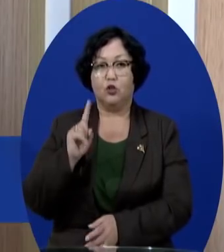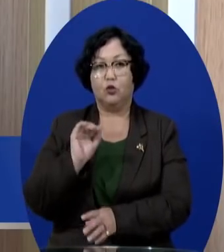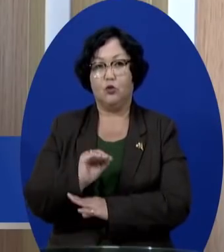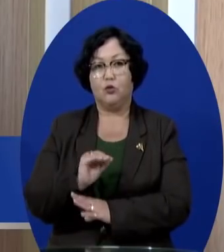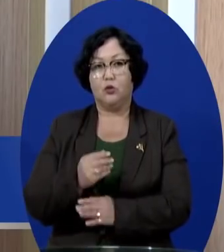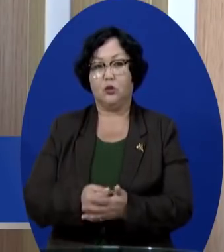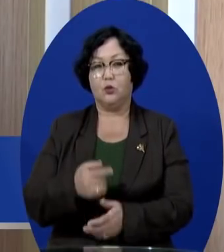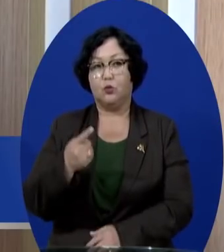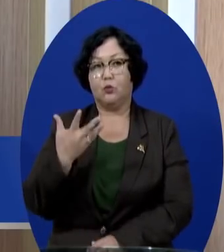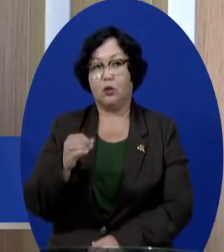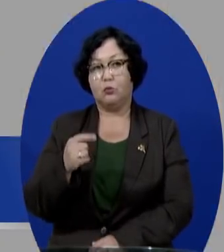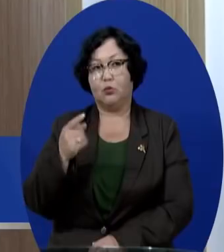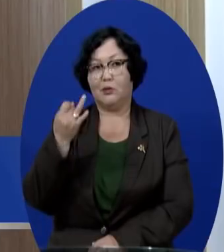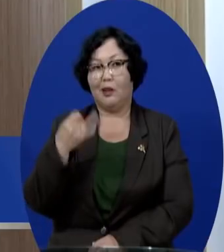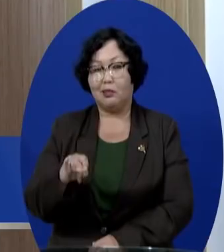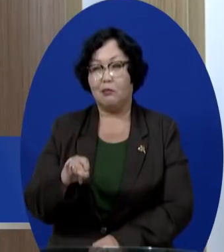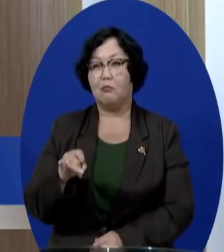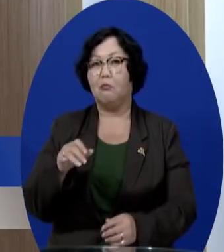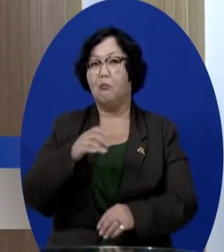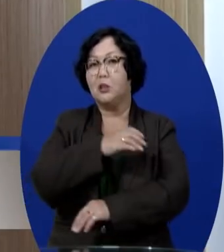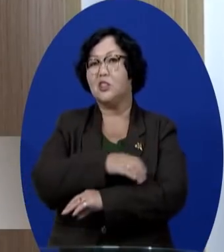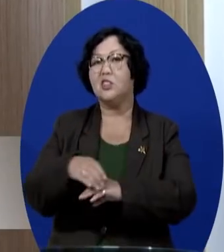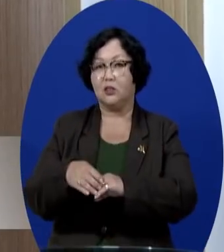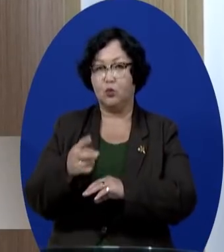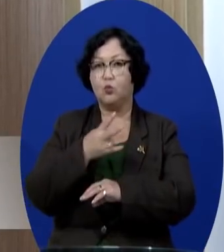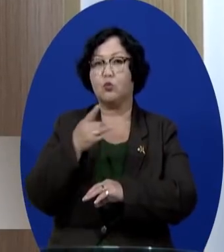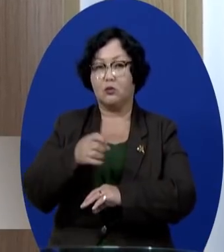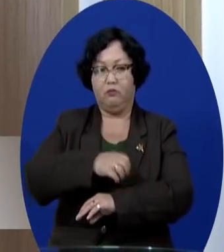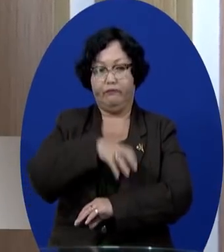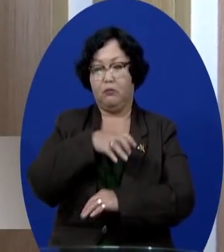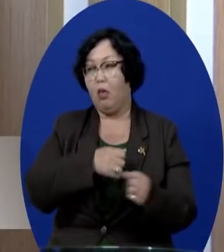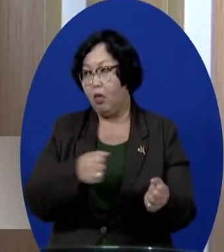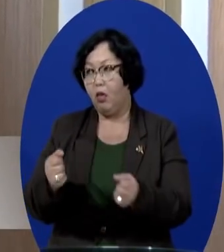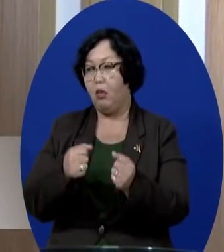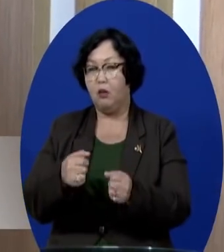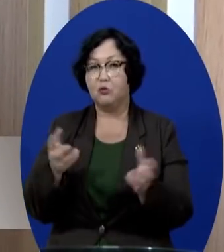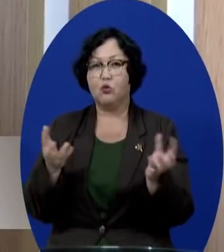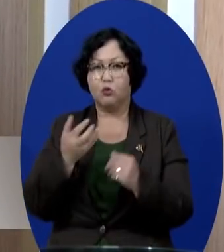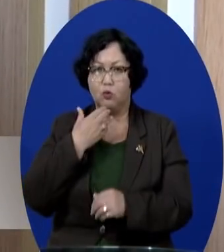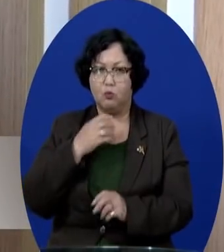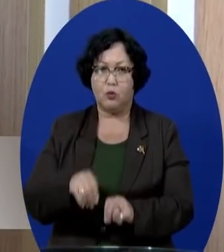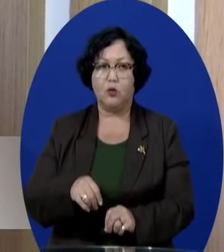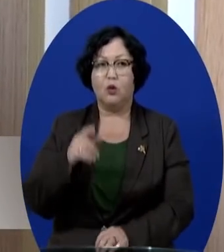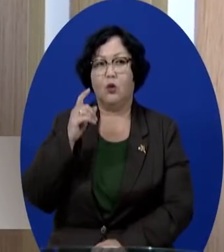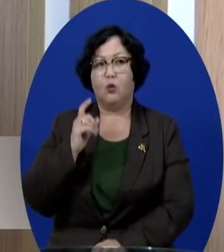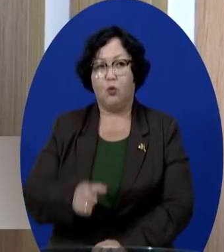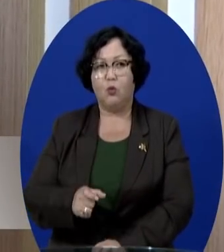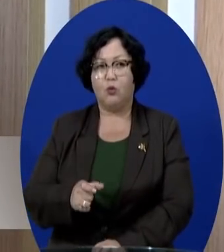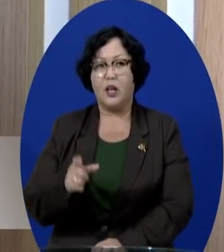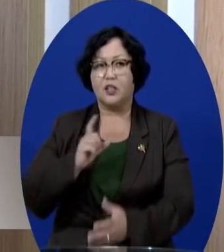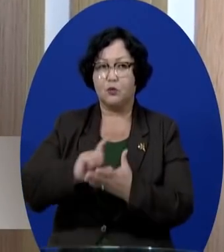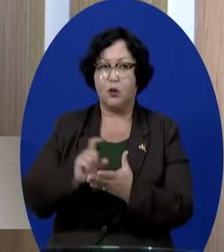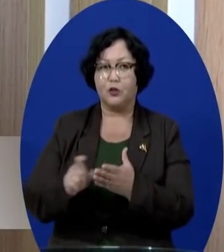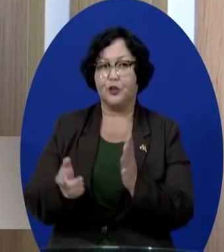нь 150-170 машин л гарч байна. Ашиаралтай хүний хүчин зүйлээс үл хамаарах энэ экспортын одоо